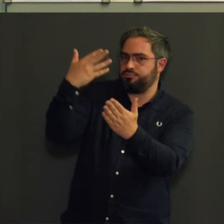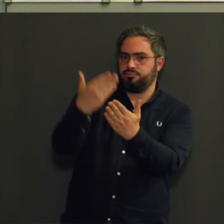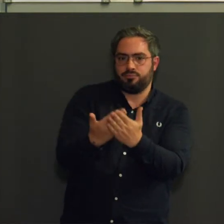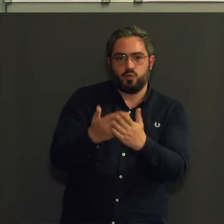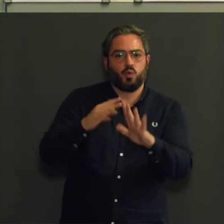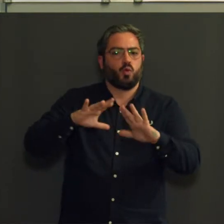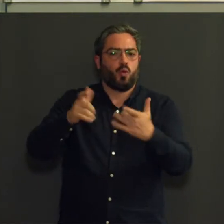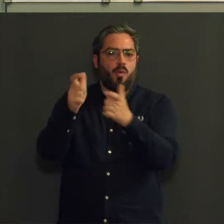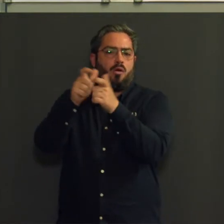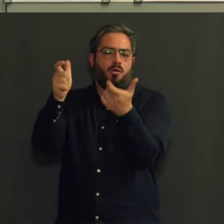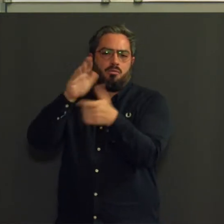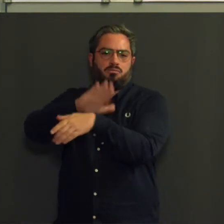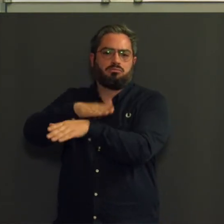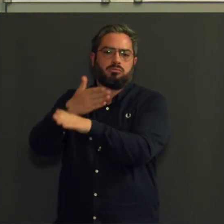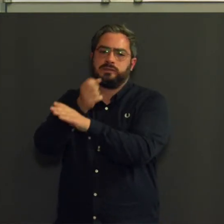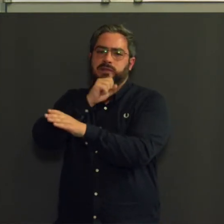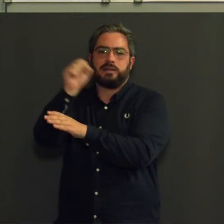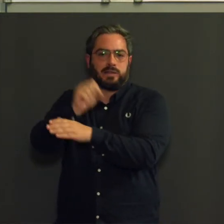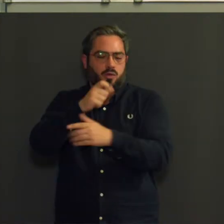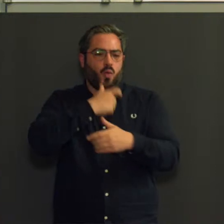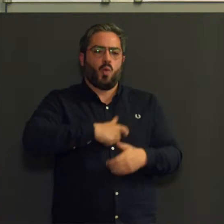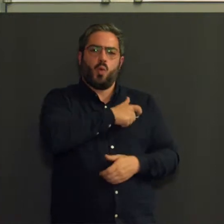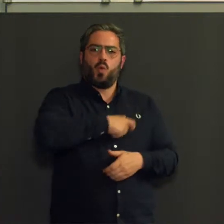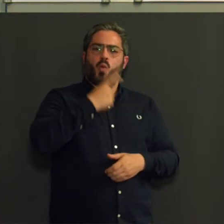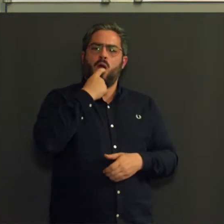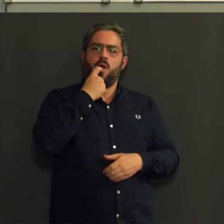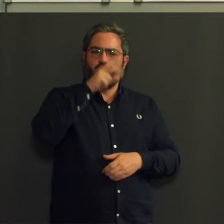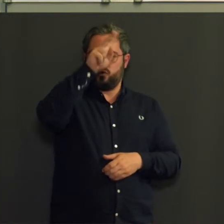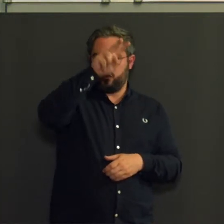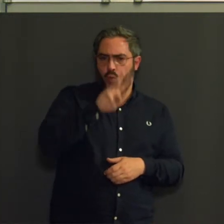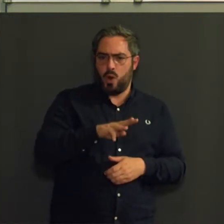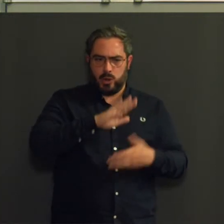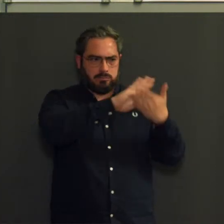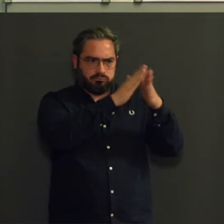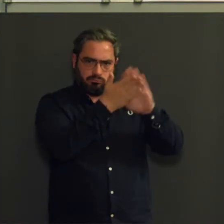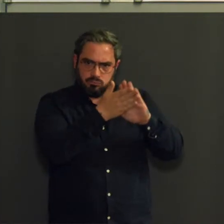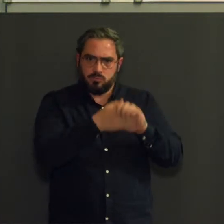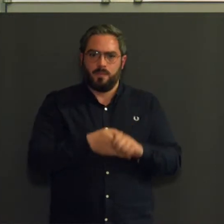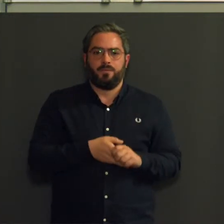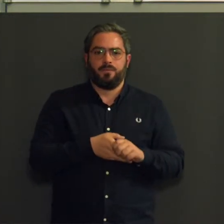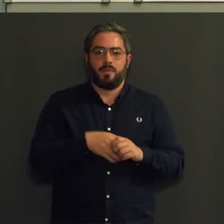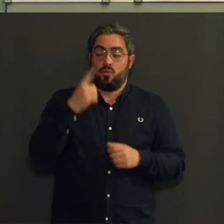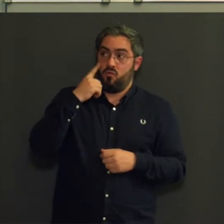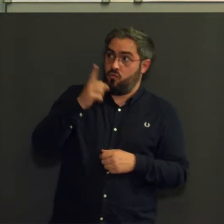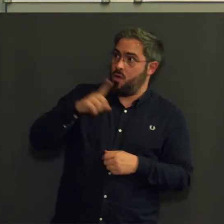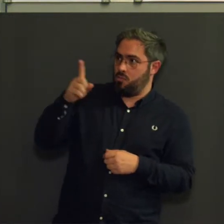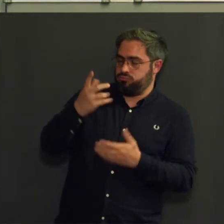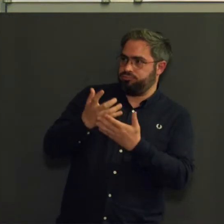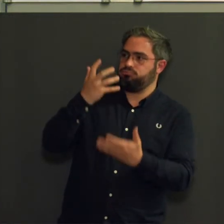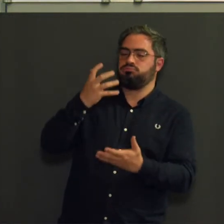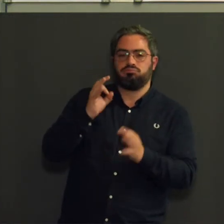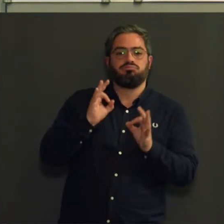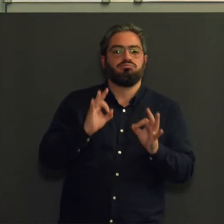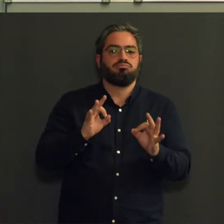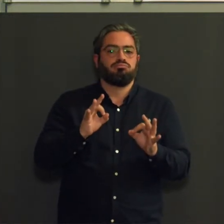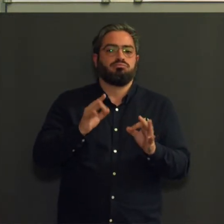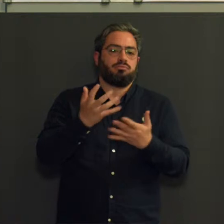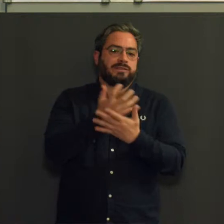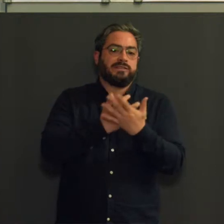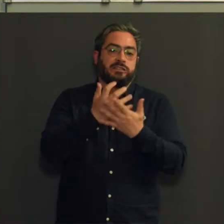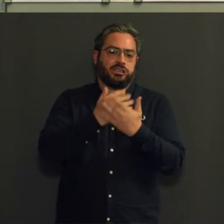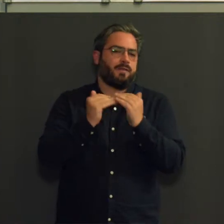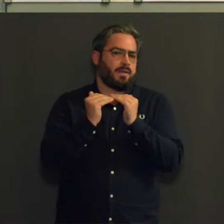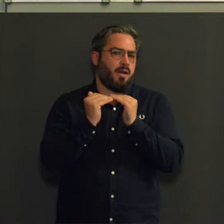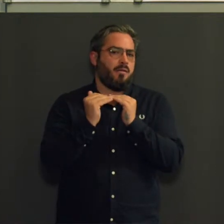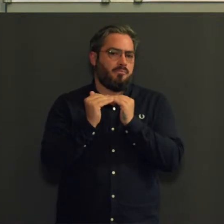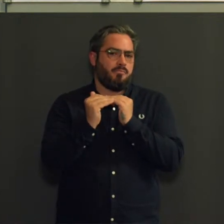la Croix-Rouge dans les 2 régions du pays. Et ces résultats vous montrent, et on le voit bien sur le graphique aussi, des chiffres qui sont relativement